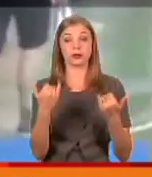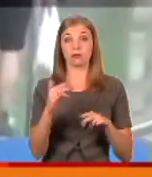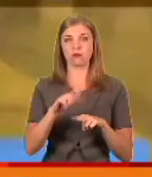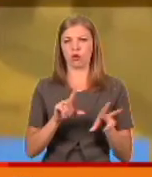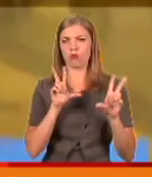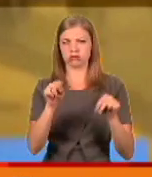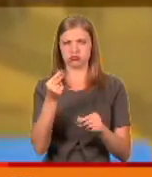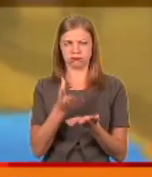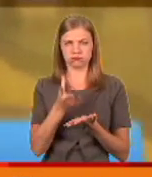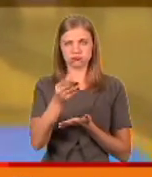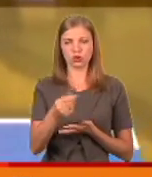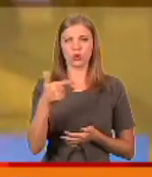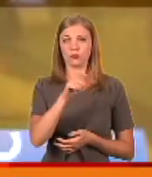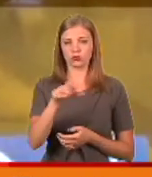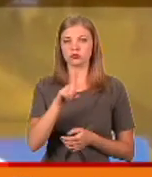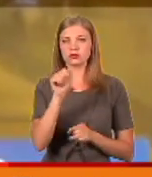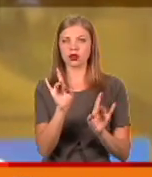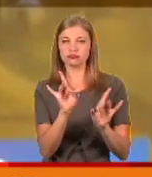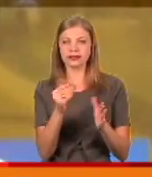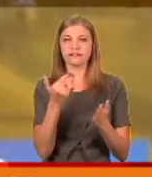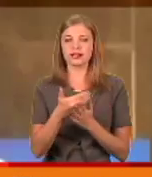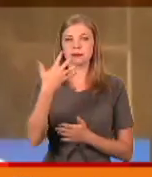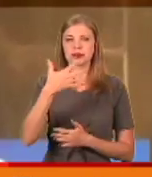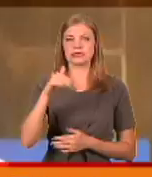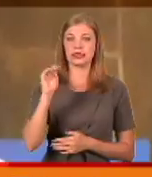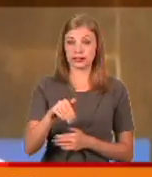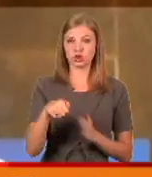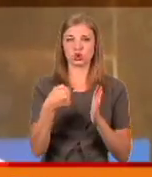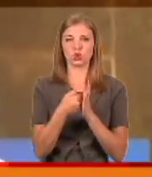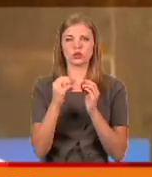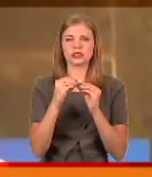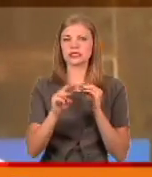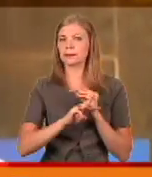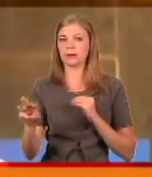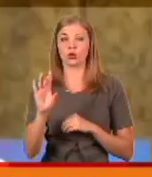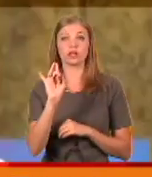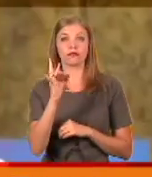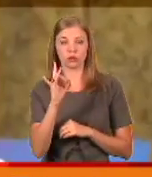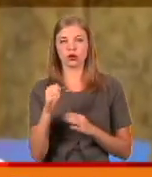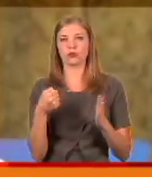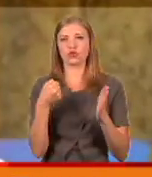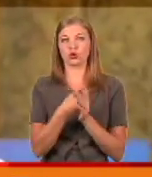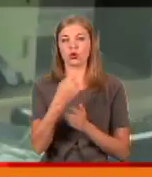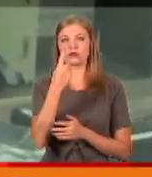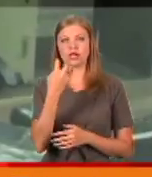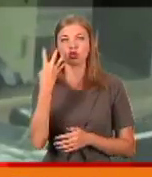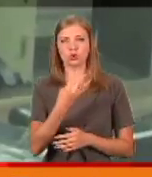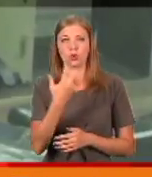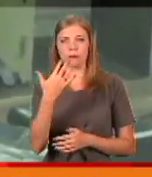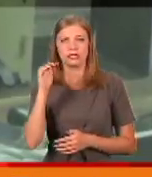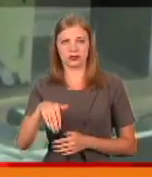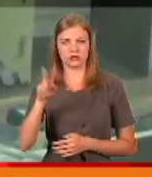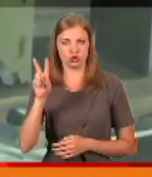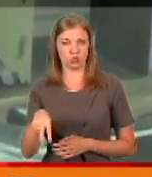поліція обіцяє виплачувати громадянам за свідчення від 50 тисяч до 10 мільйонів рублів, тобто до 145